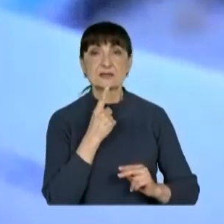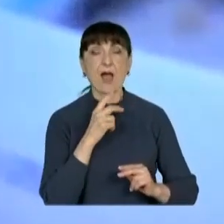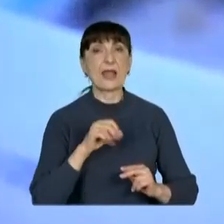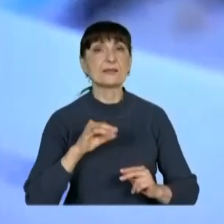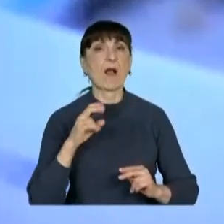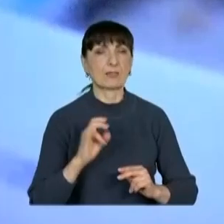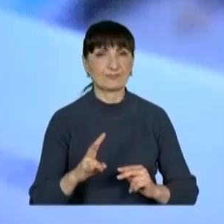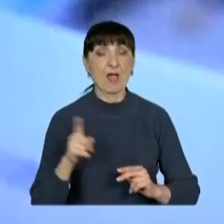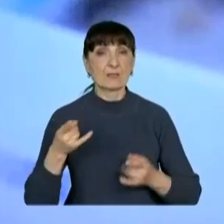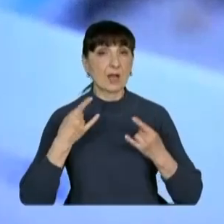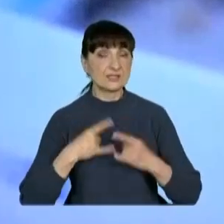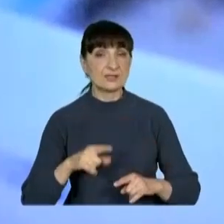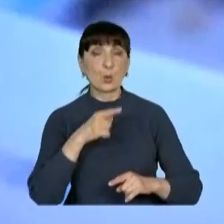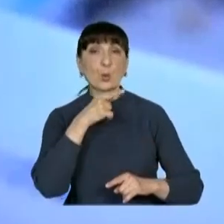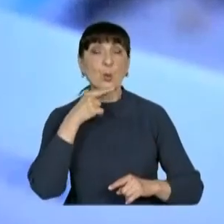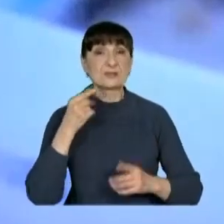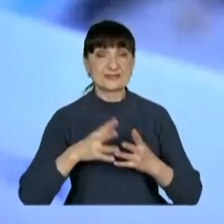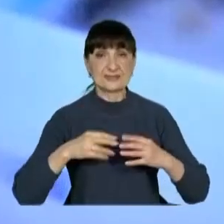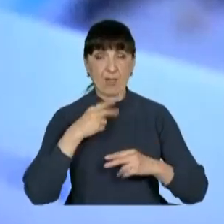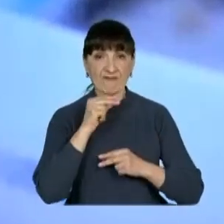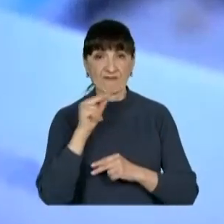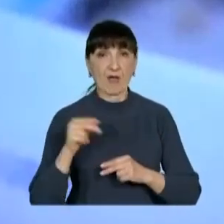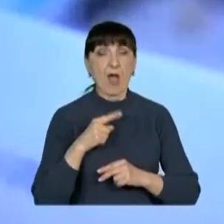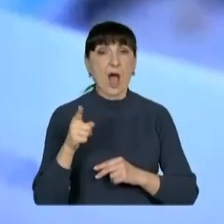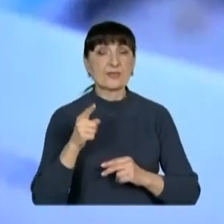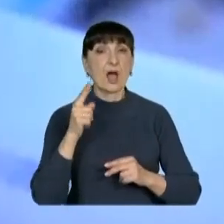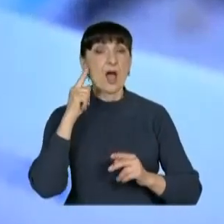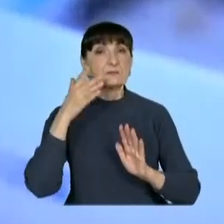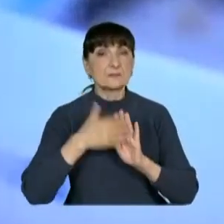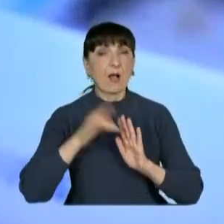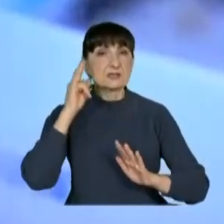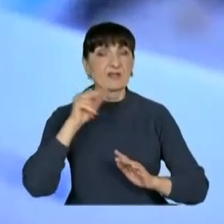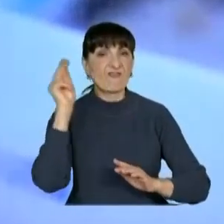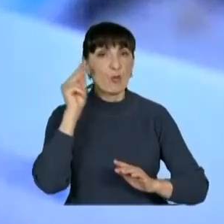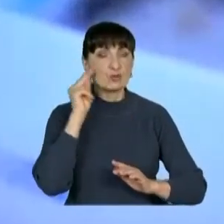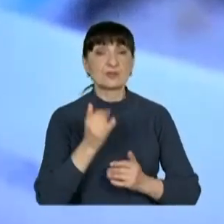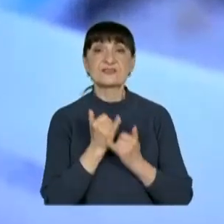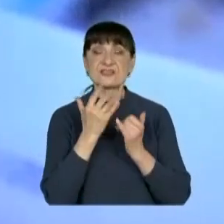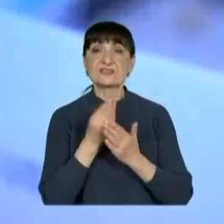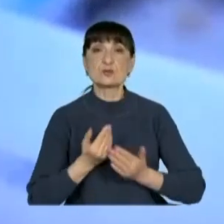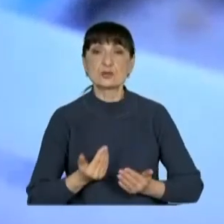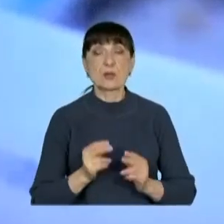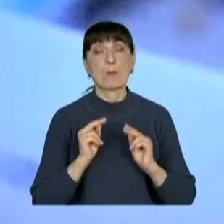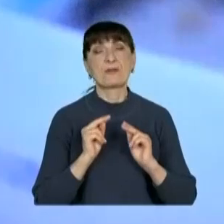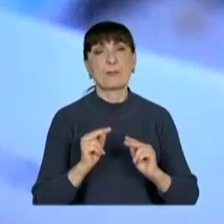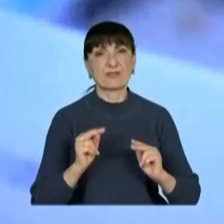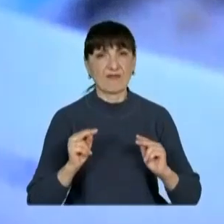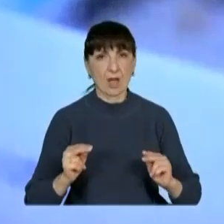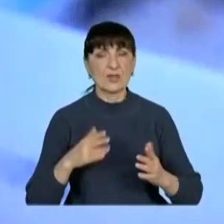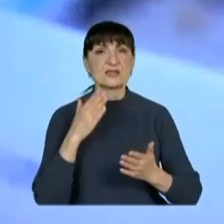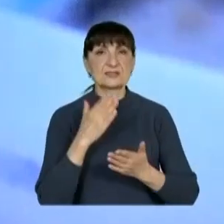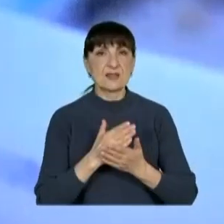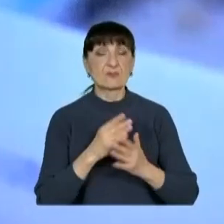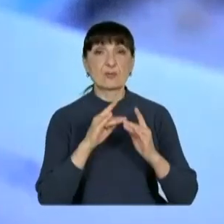Кан. Родившись в русскоязычной семье, она не только освоила государственный язык, но и посвятила свою жизнь его преподаванию, став